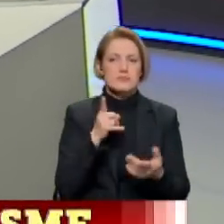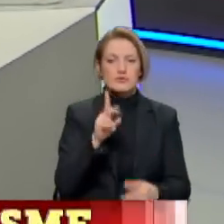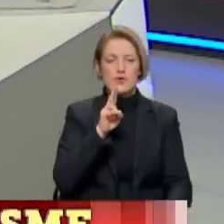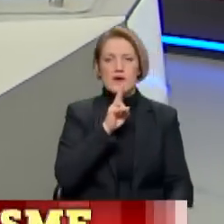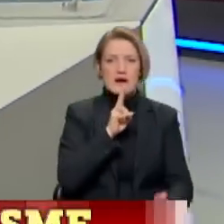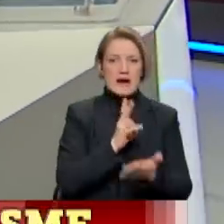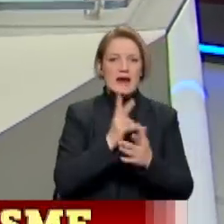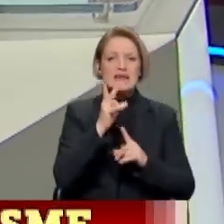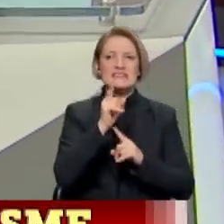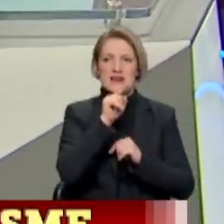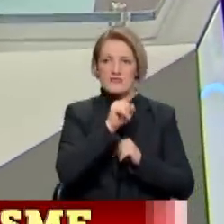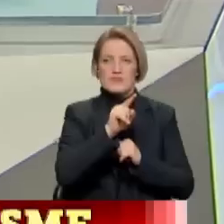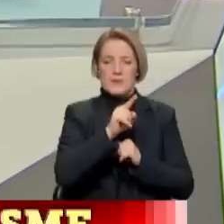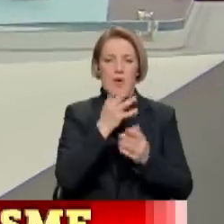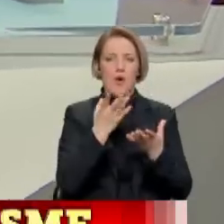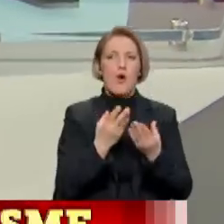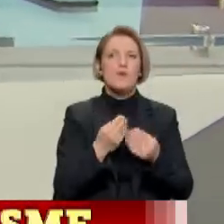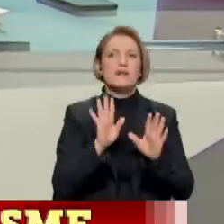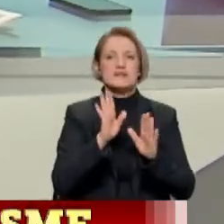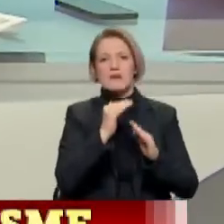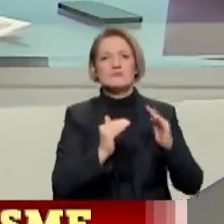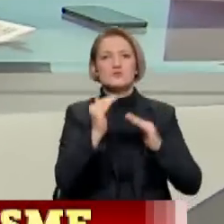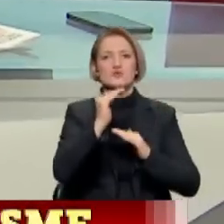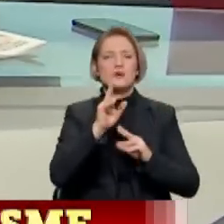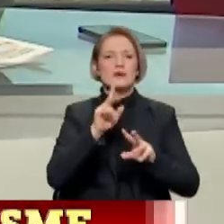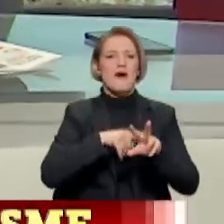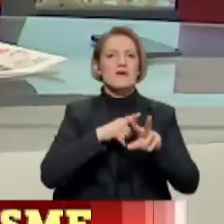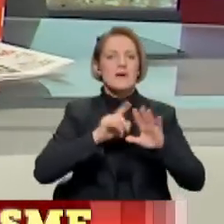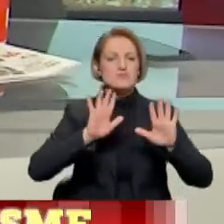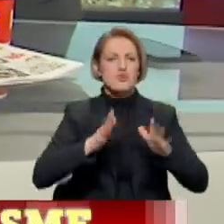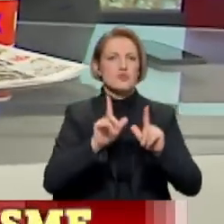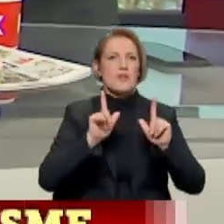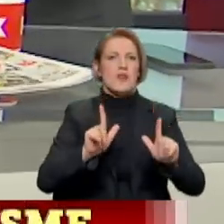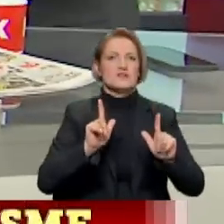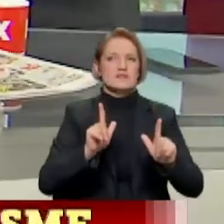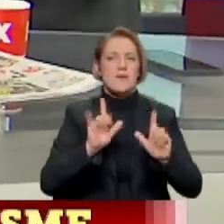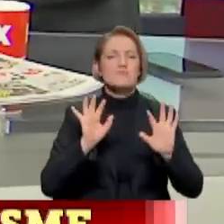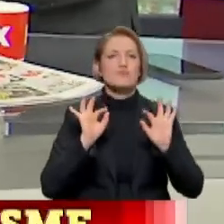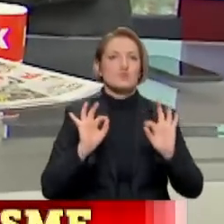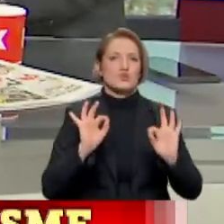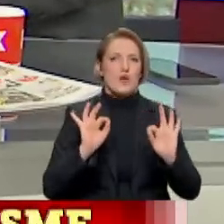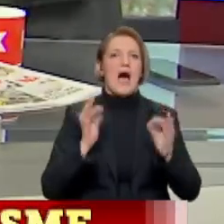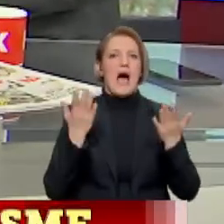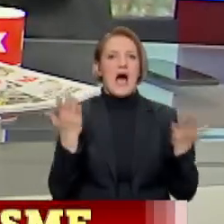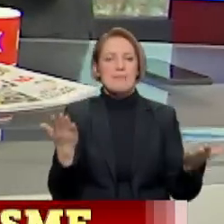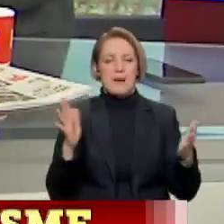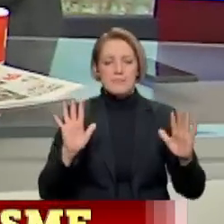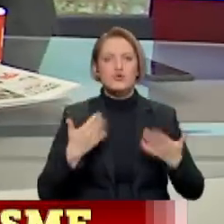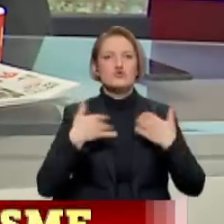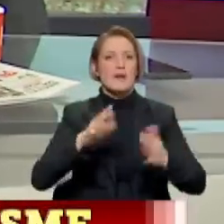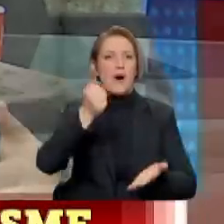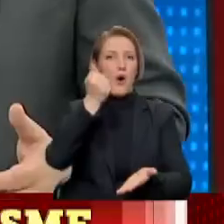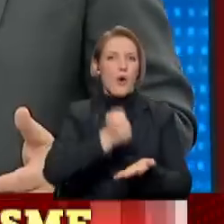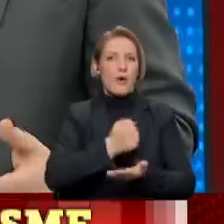kararın istinafta olmazsa Yargıtay'da mutlaka bozulması lazım. Mutlaka. Ama diyelim bozulmadı,